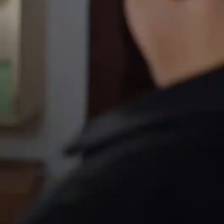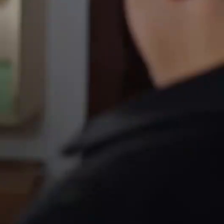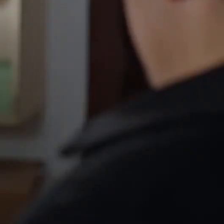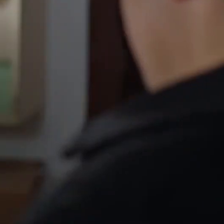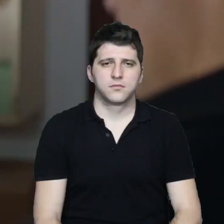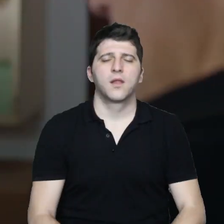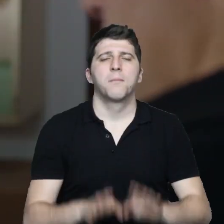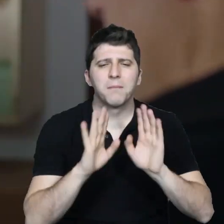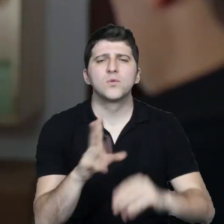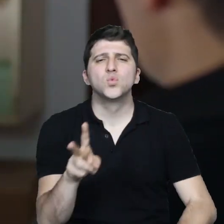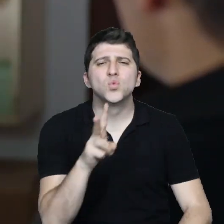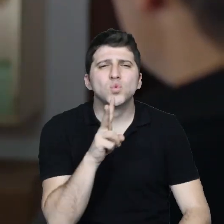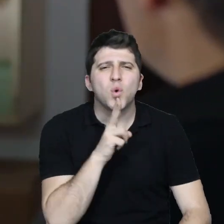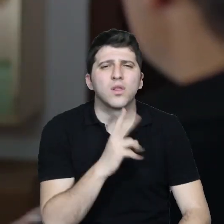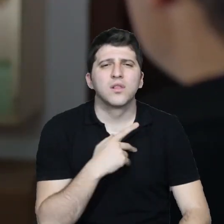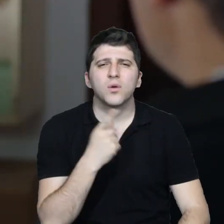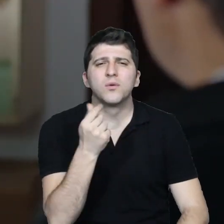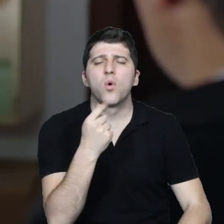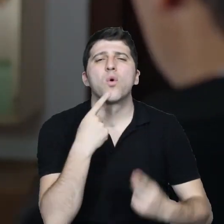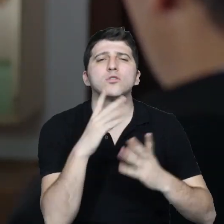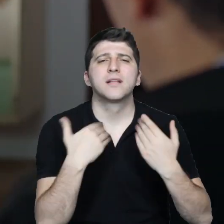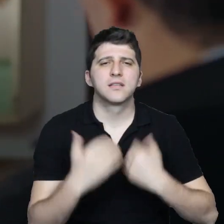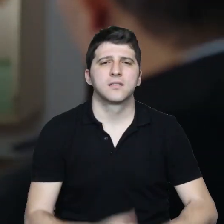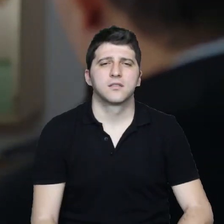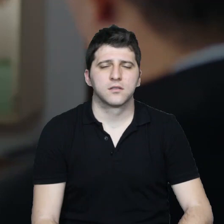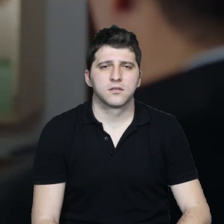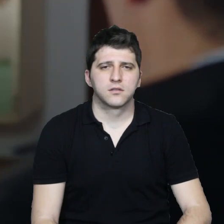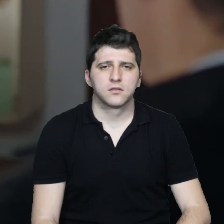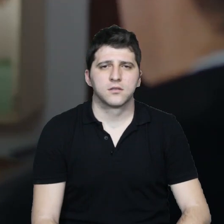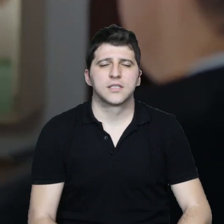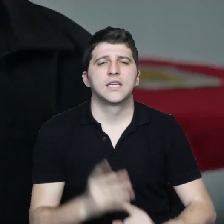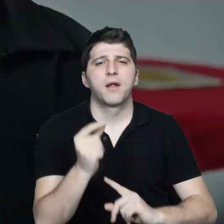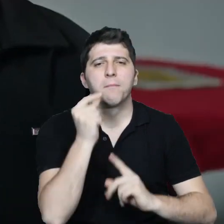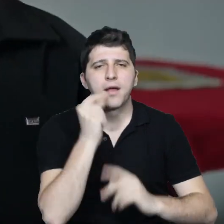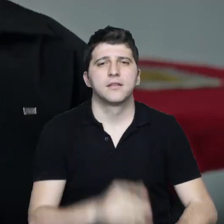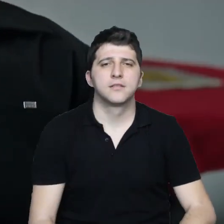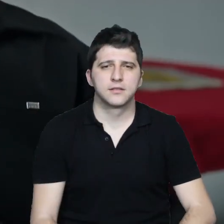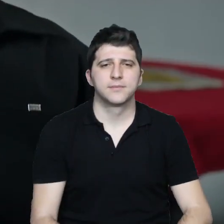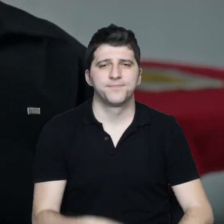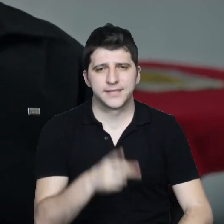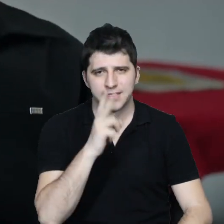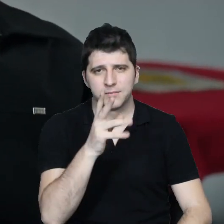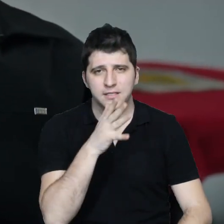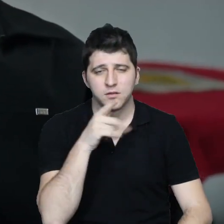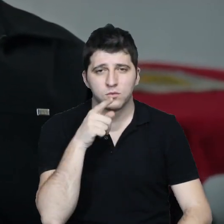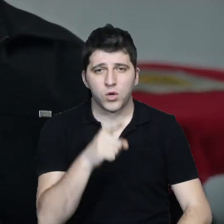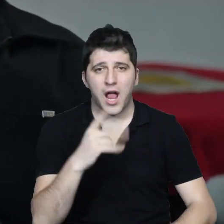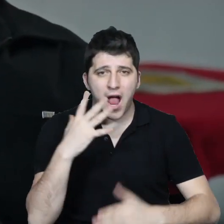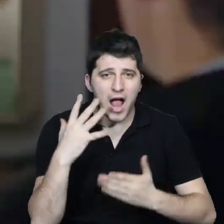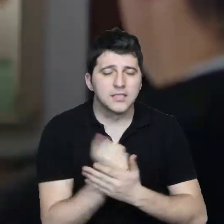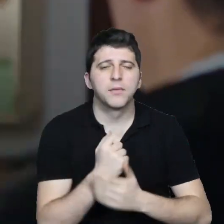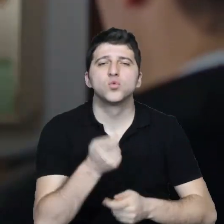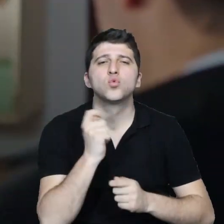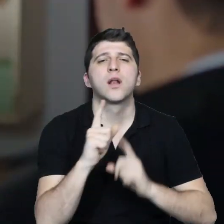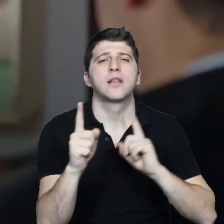Peki son olarak Mebla'yı konuşmadık. İbrahim Bey, siz de takdir edersiniz ki bu kazanılması zor bir